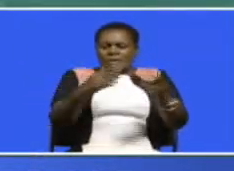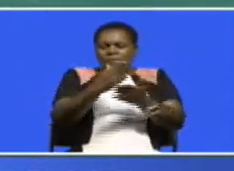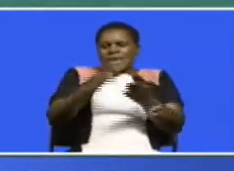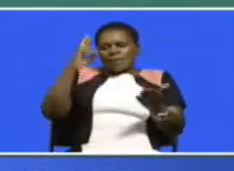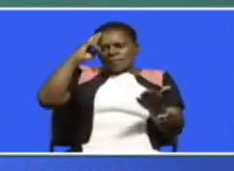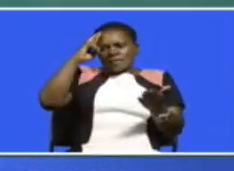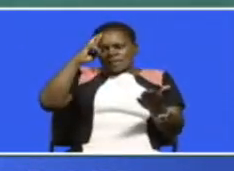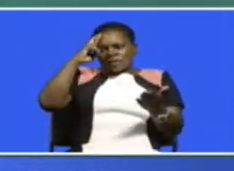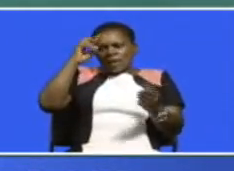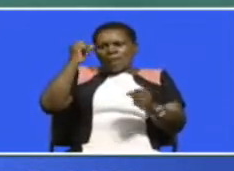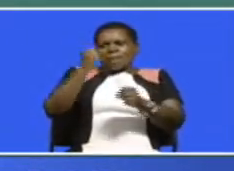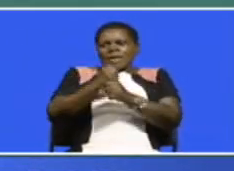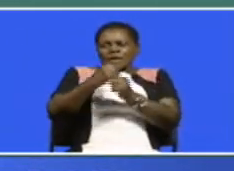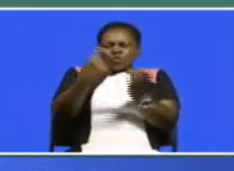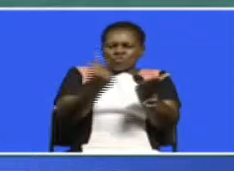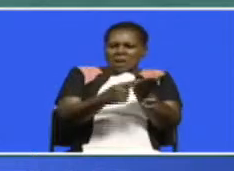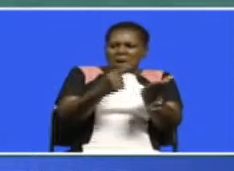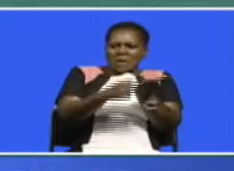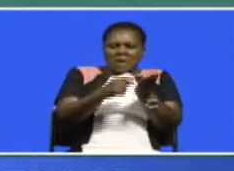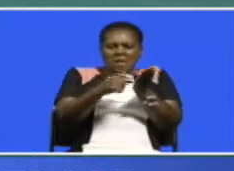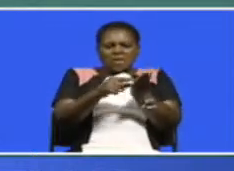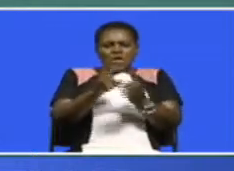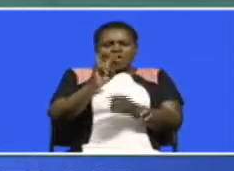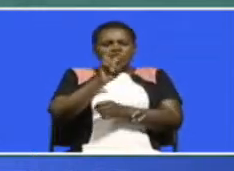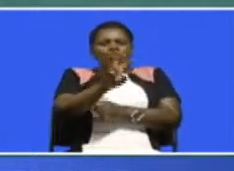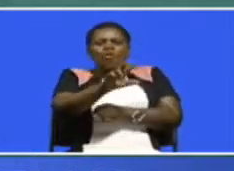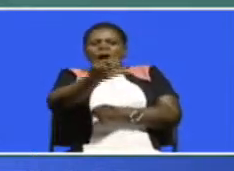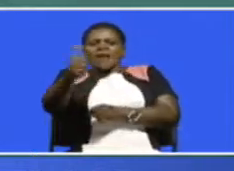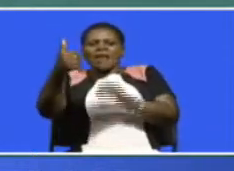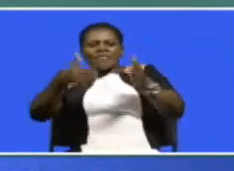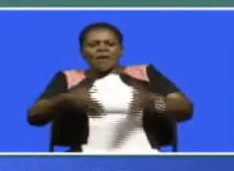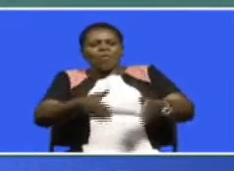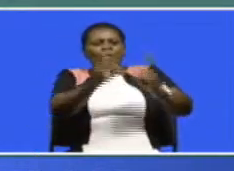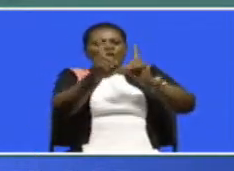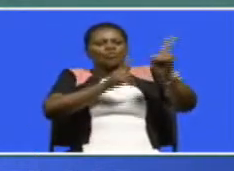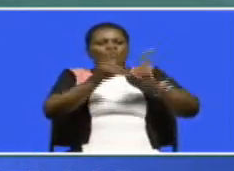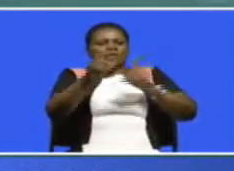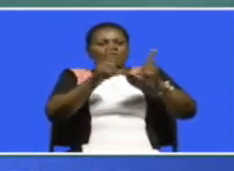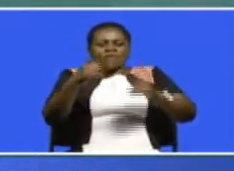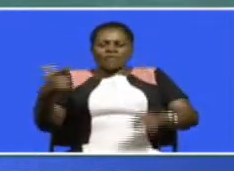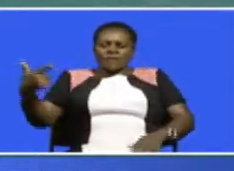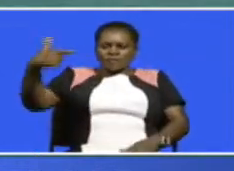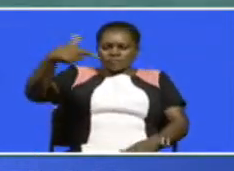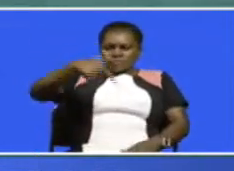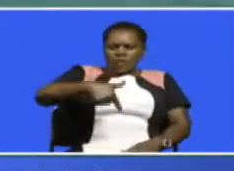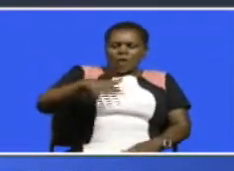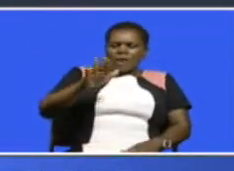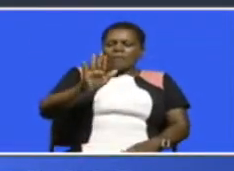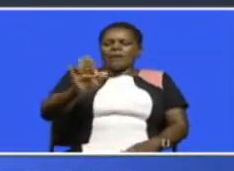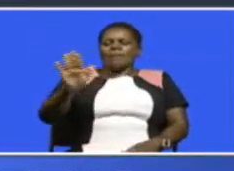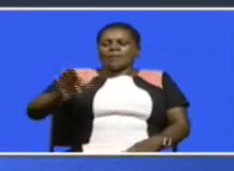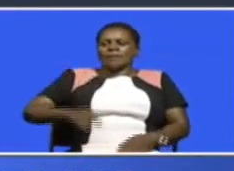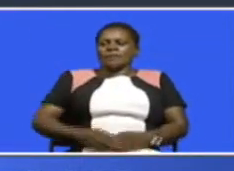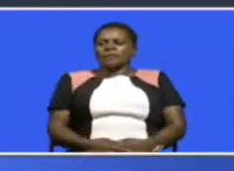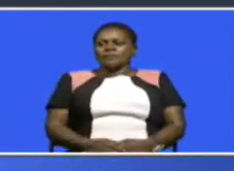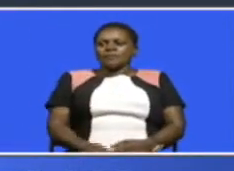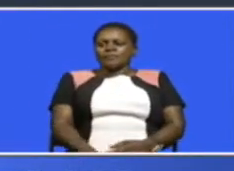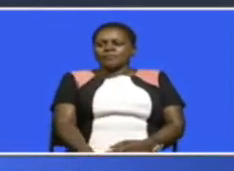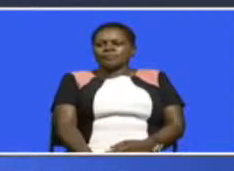sababu zinazopelekea Uganda kuzingatia njia mbadala ya kusafirisha rasilimali zake. Ibrahim